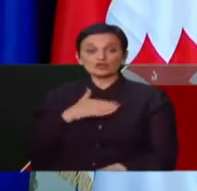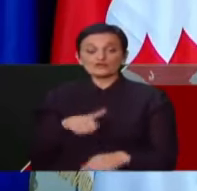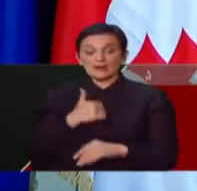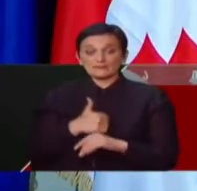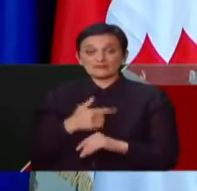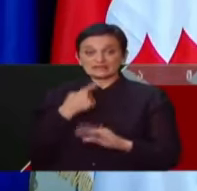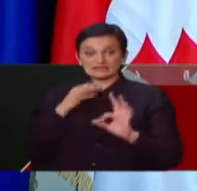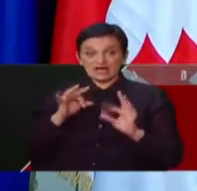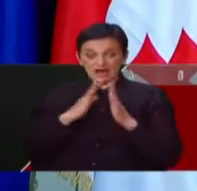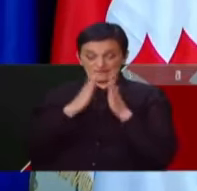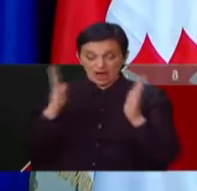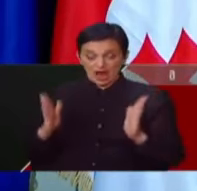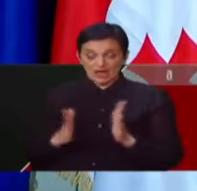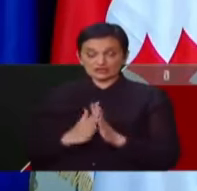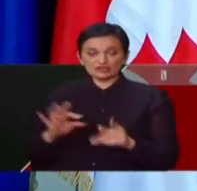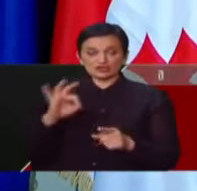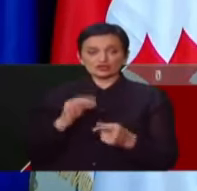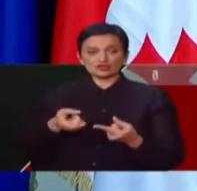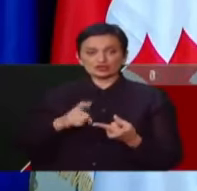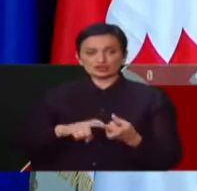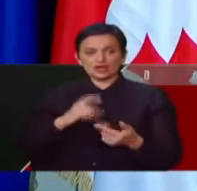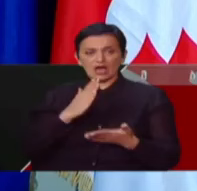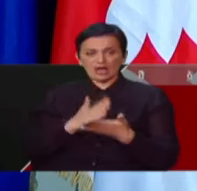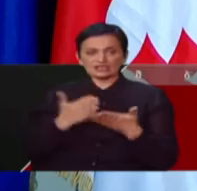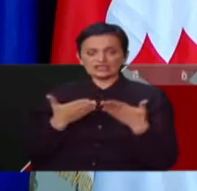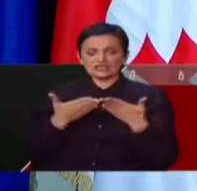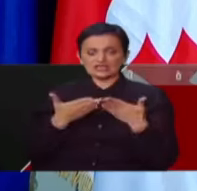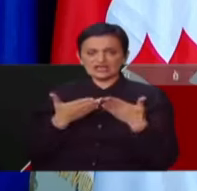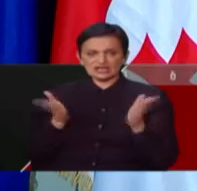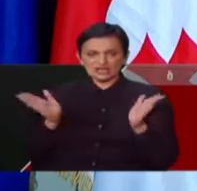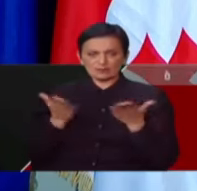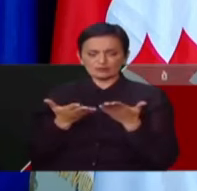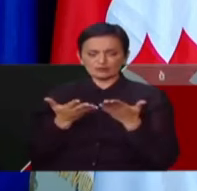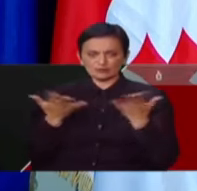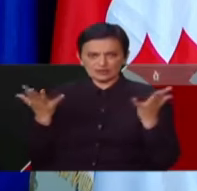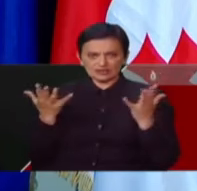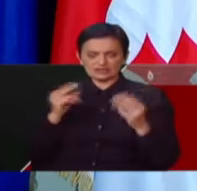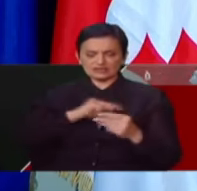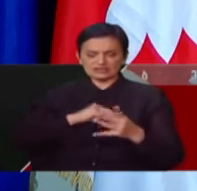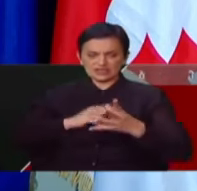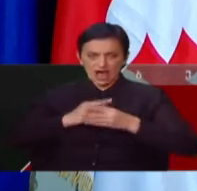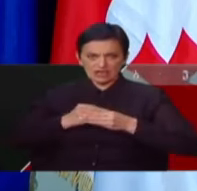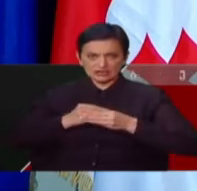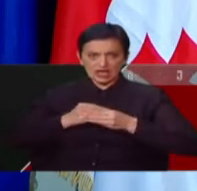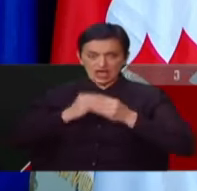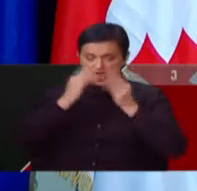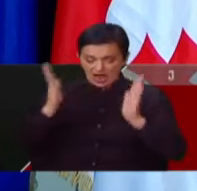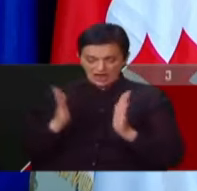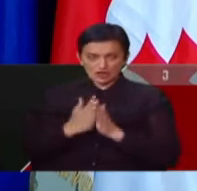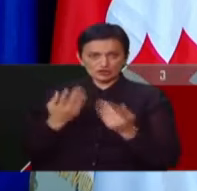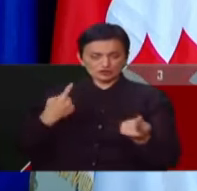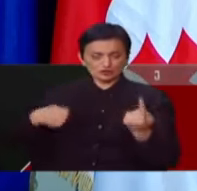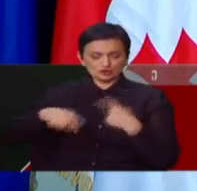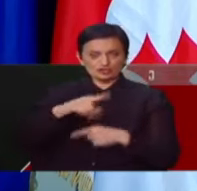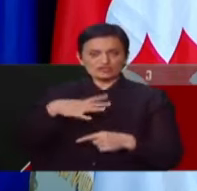განაცხადი ერთიანობასთან დაკავშირებით არის გახსნილობა, ღიაობა, თანამშრომლობა, ერთიანობა ყველასთან,